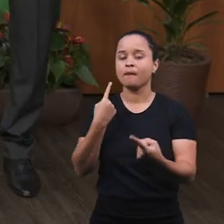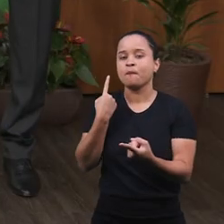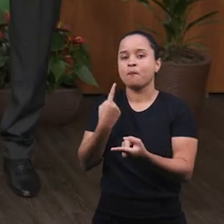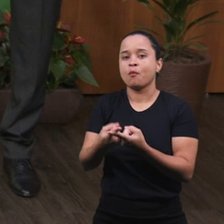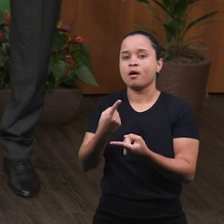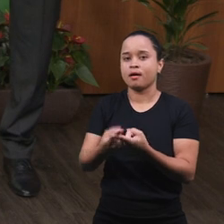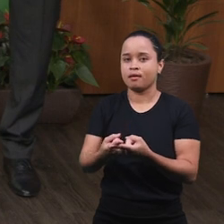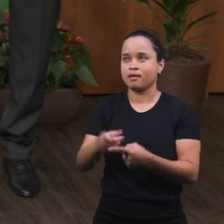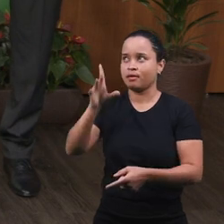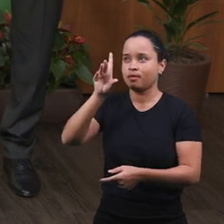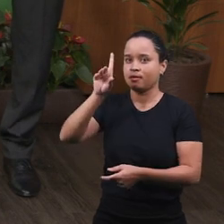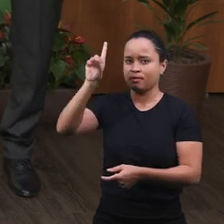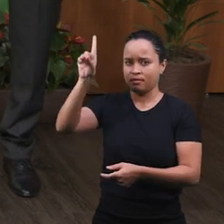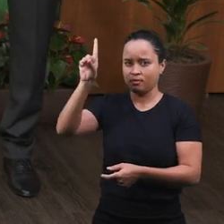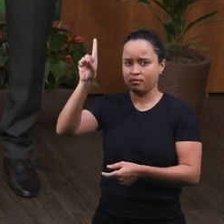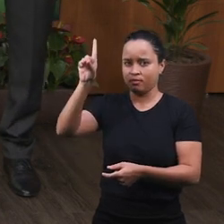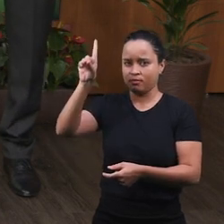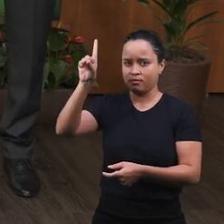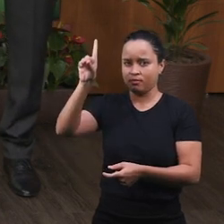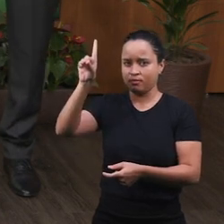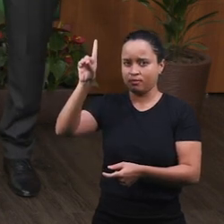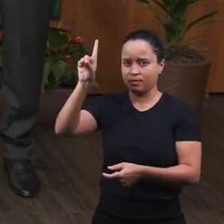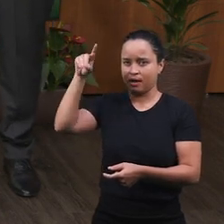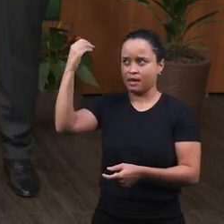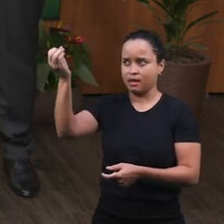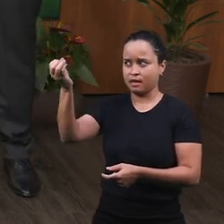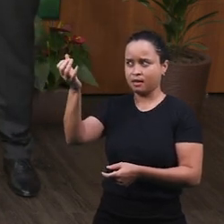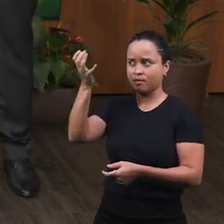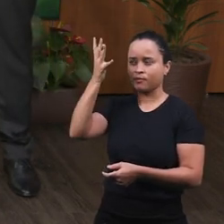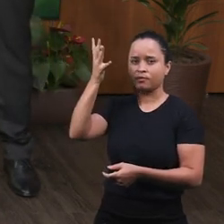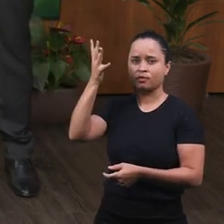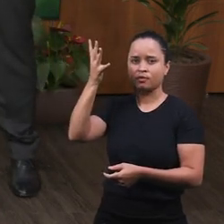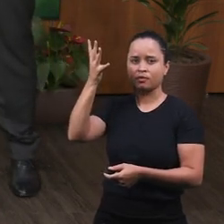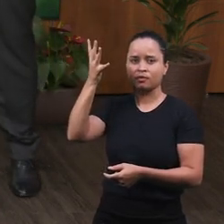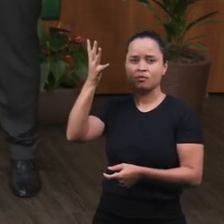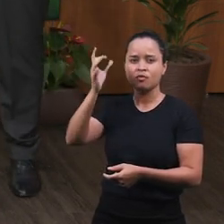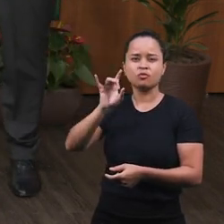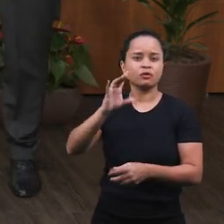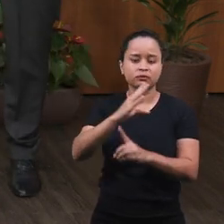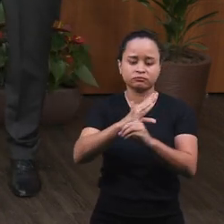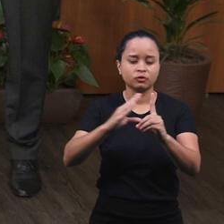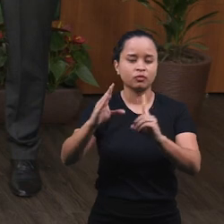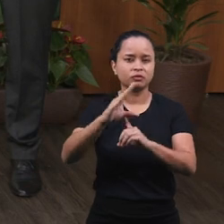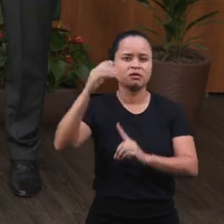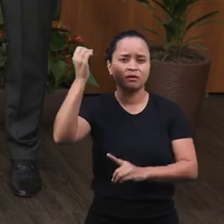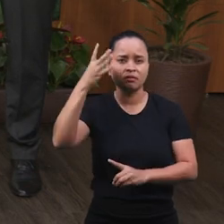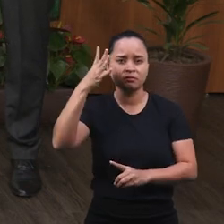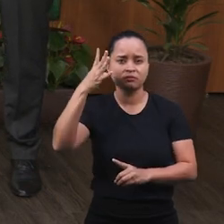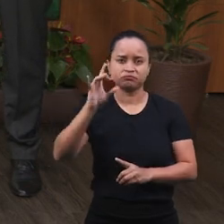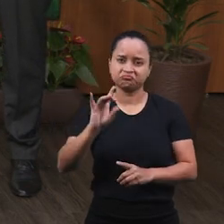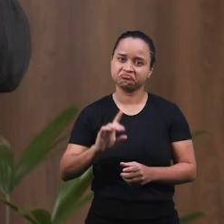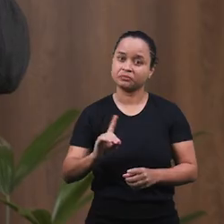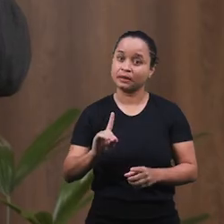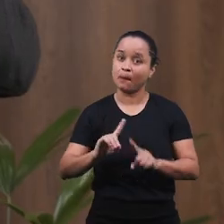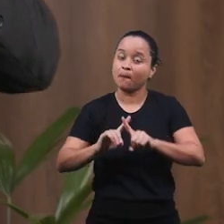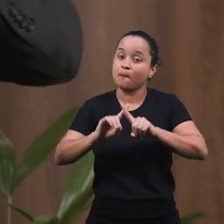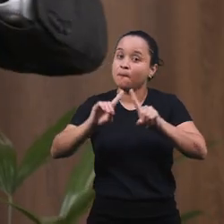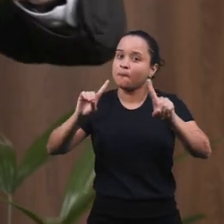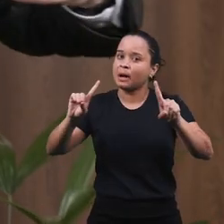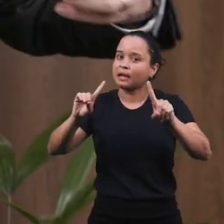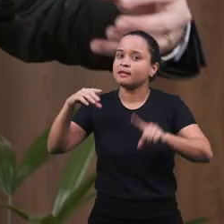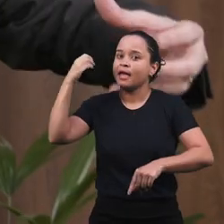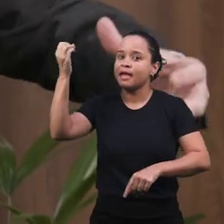même pourquoi Dieu, il n'a pas seulement révélé ce qu'on devrait faire le culte, le Seigneur a